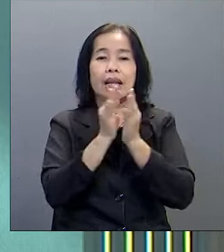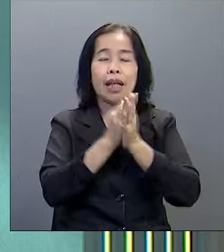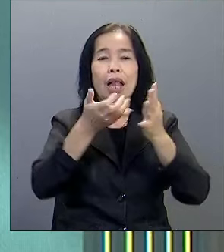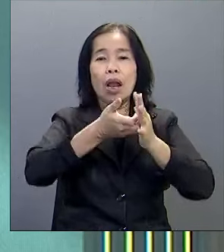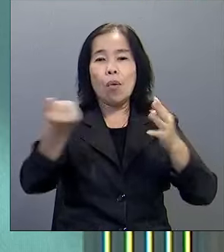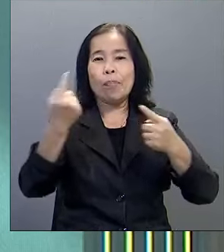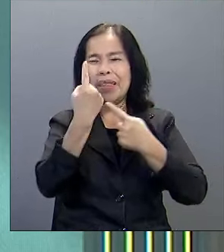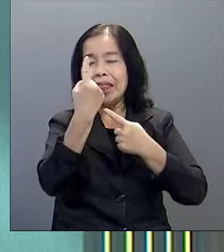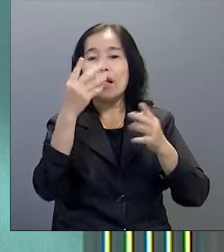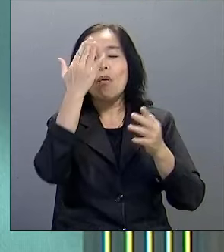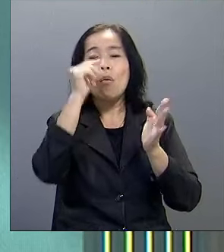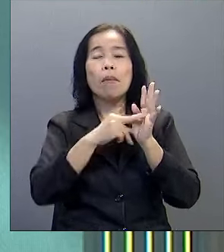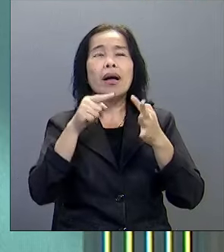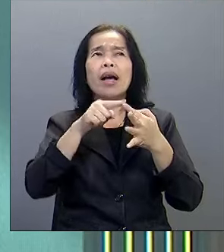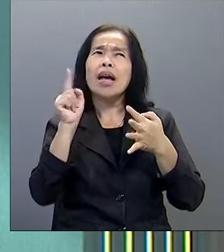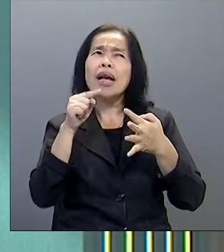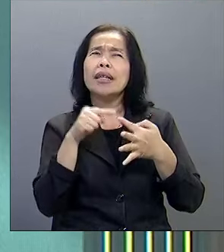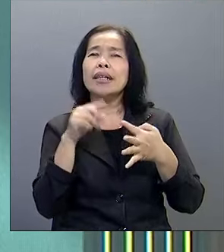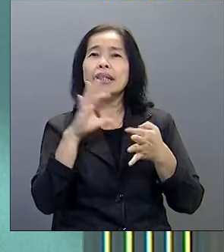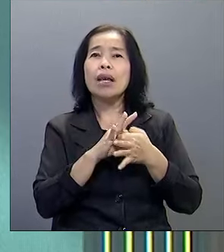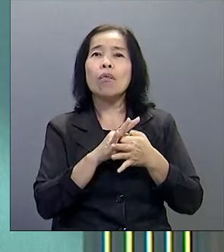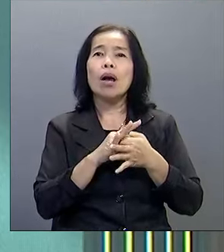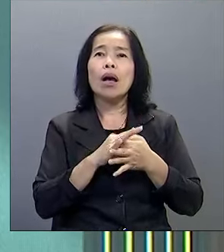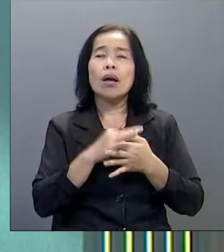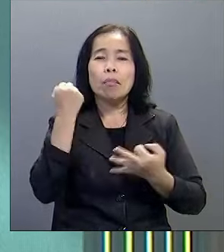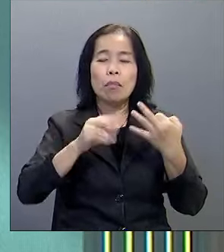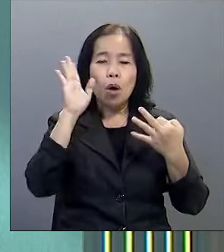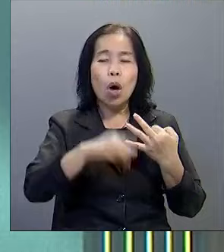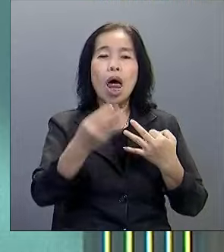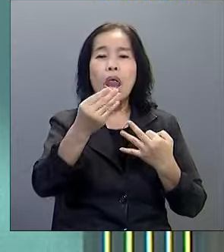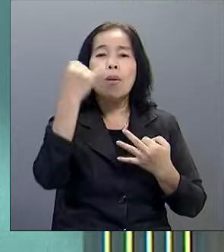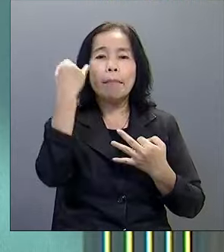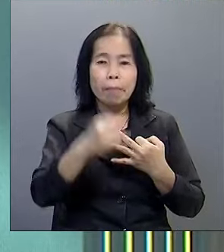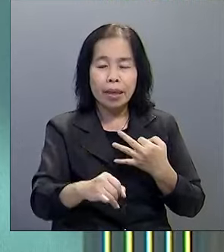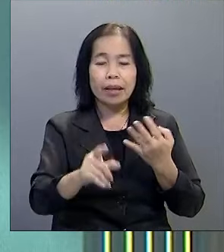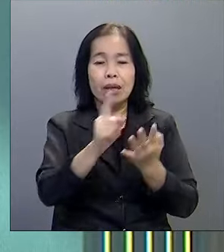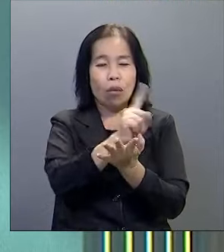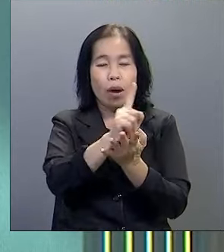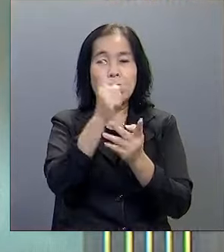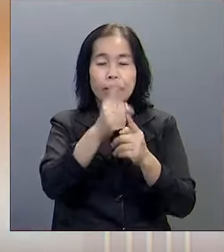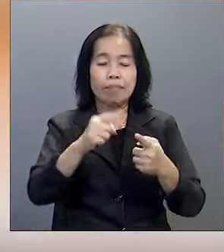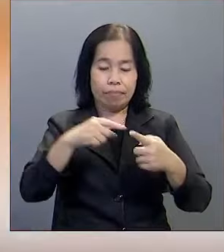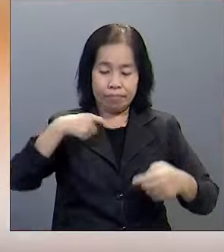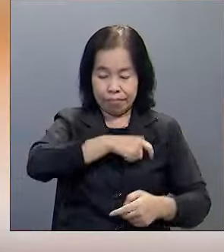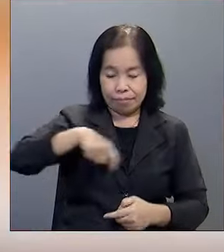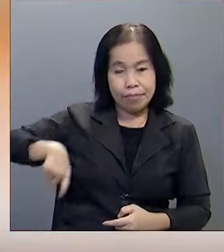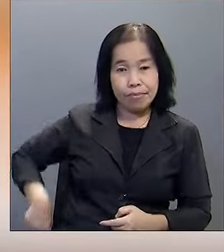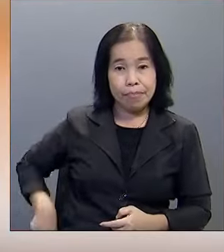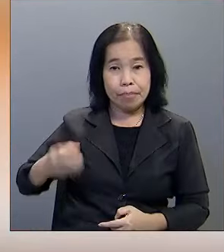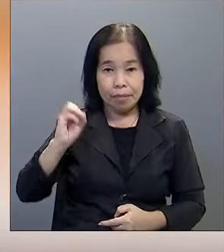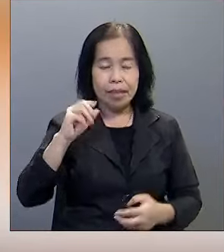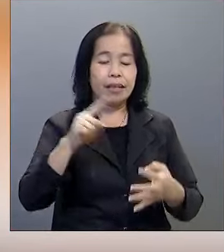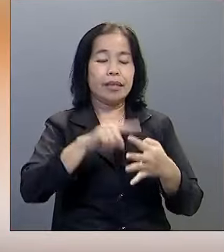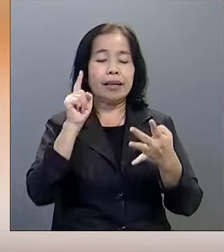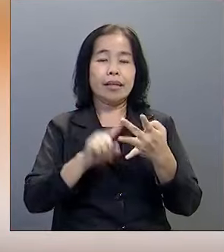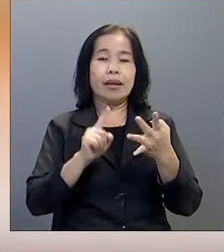ตัด 1 คะแนน ก็จะมเรองของการขับลดความเร็วเกิกำหนดไม่ลเข็มขดนิรภัย ใช้โรศัพท์ขนาดข